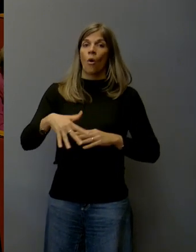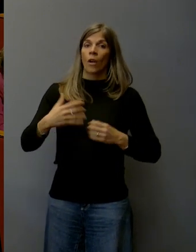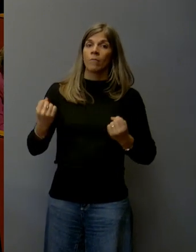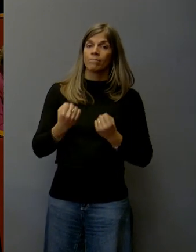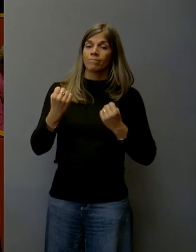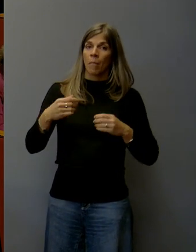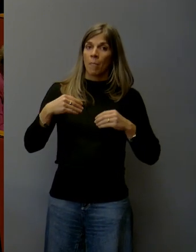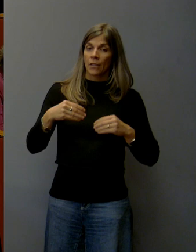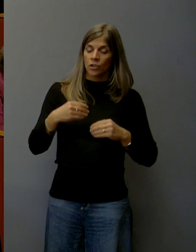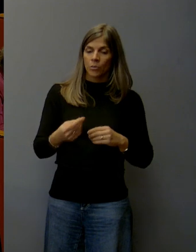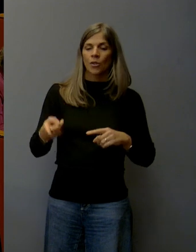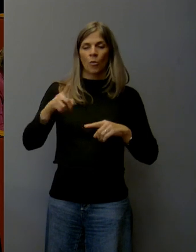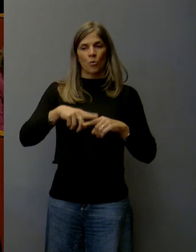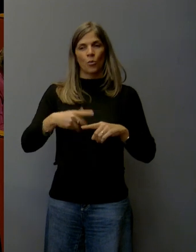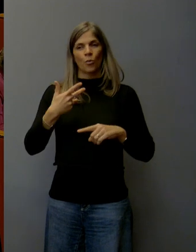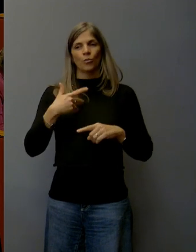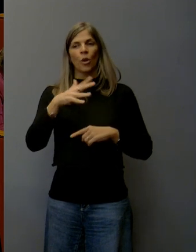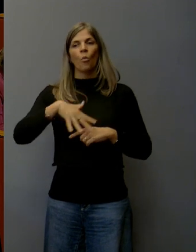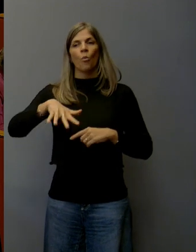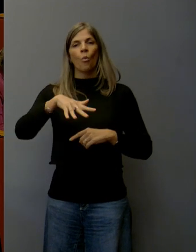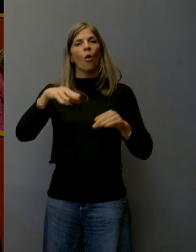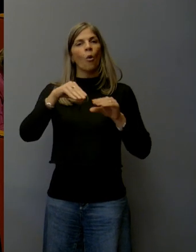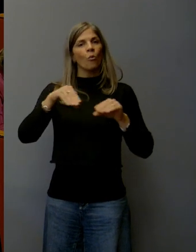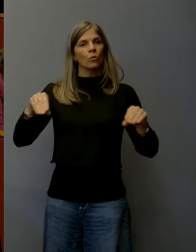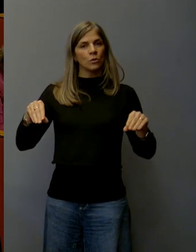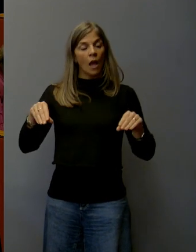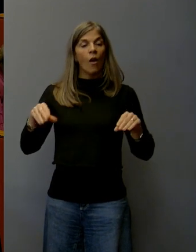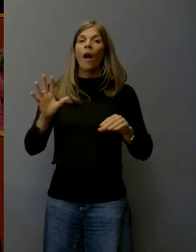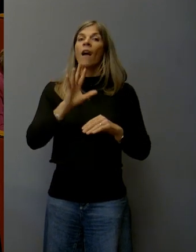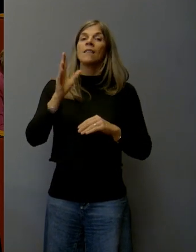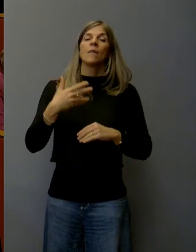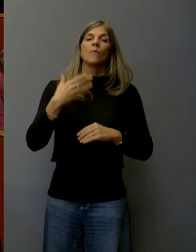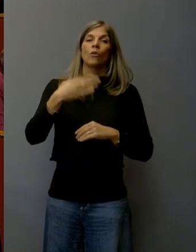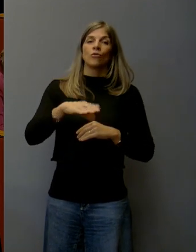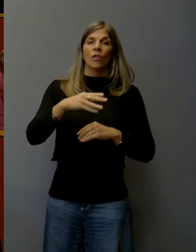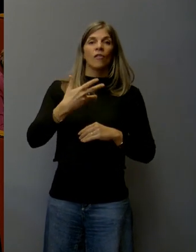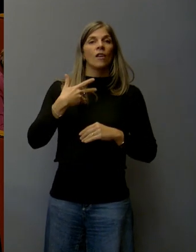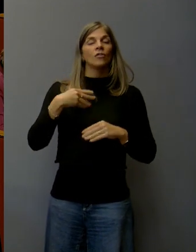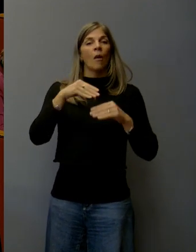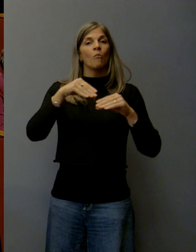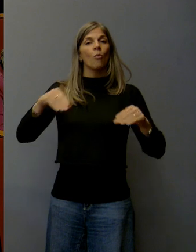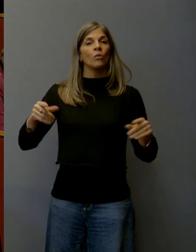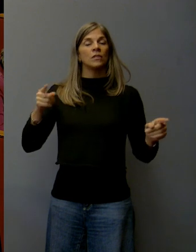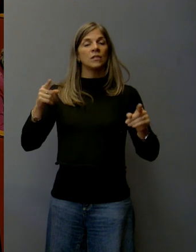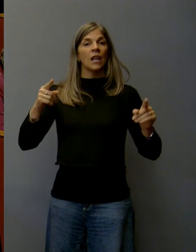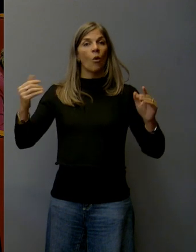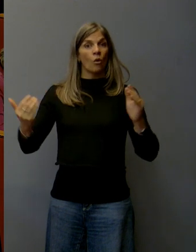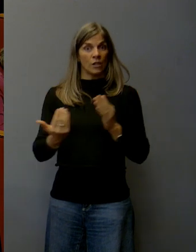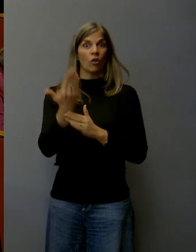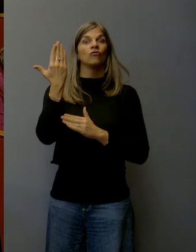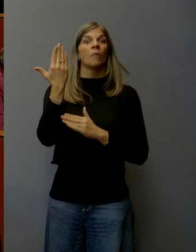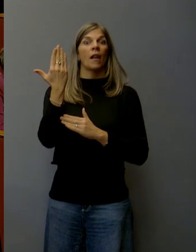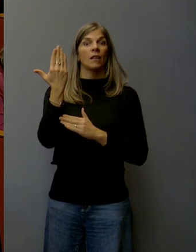musei Tra l'altro abbiamo Genova c'è il museo del Risorgimento e tra l'altro si differenzia da